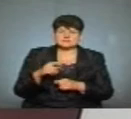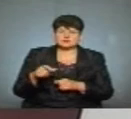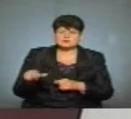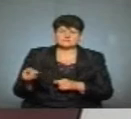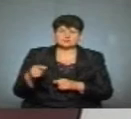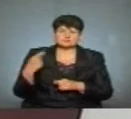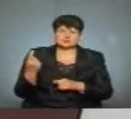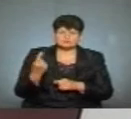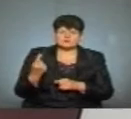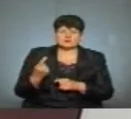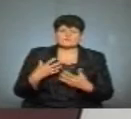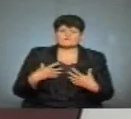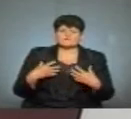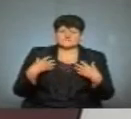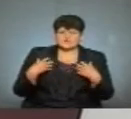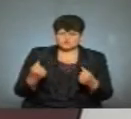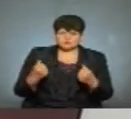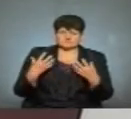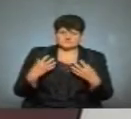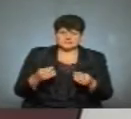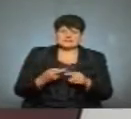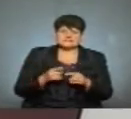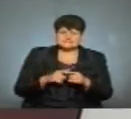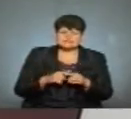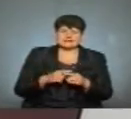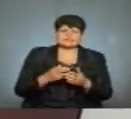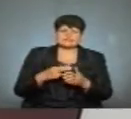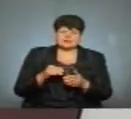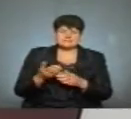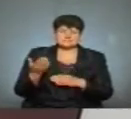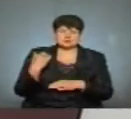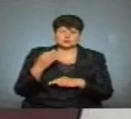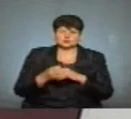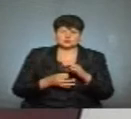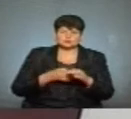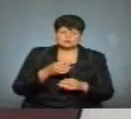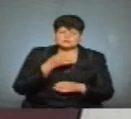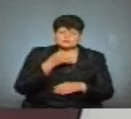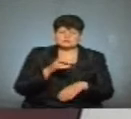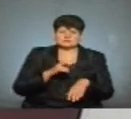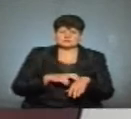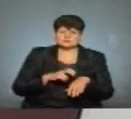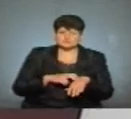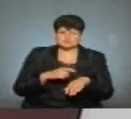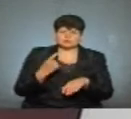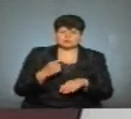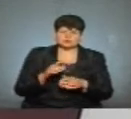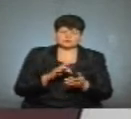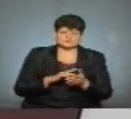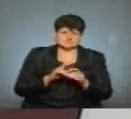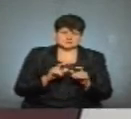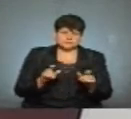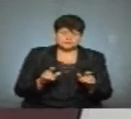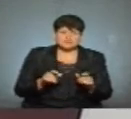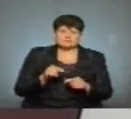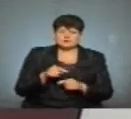на Тернопільщині видужали від коронавірусу. Це дані за минулу добу, розповів епідеміолог обласного лабораторного центру Володимир Паничев. За